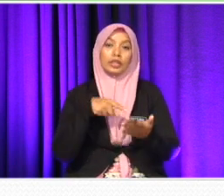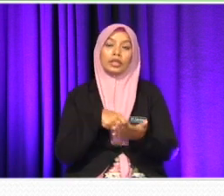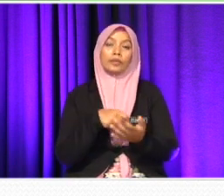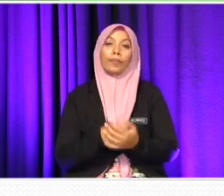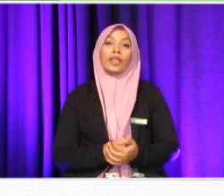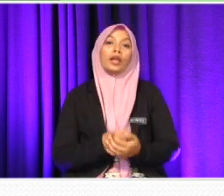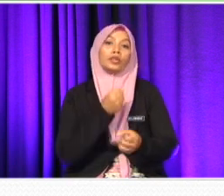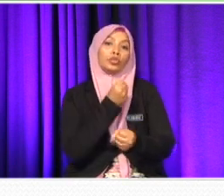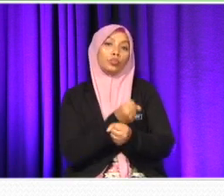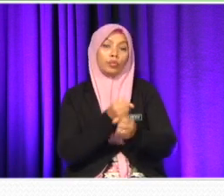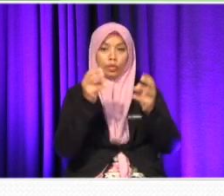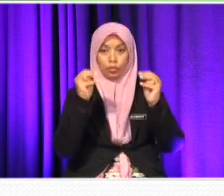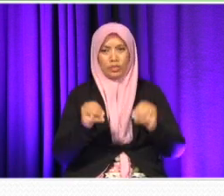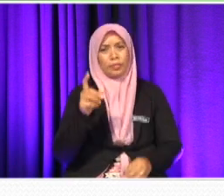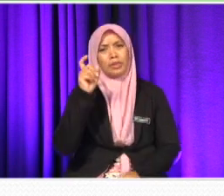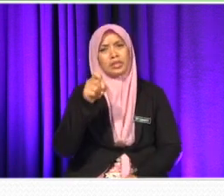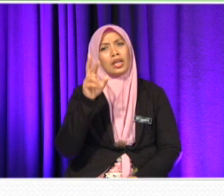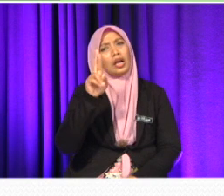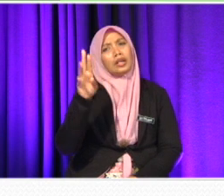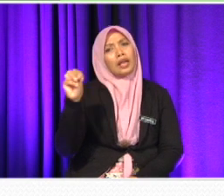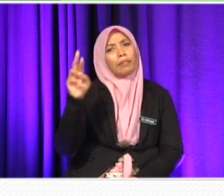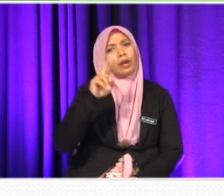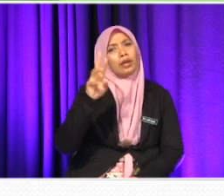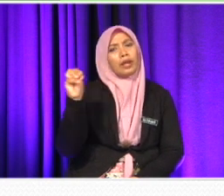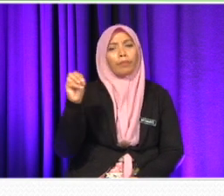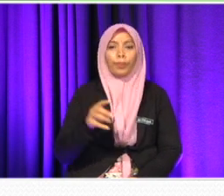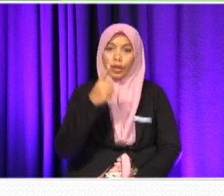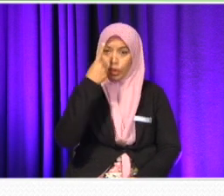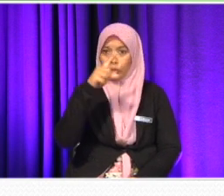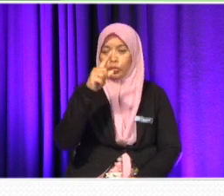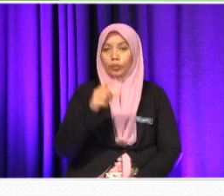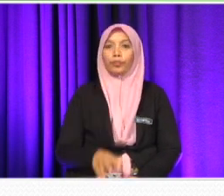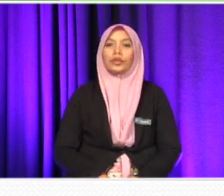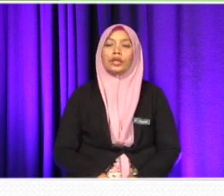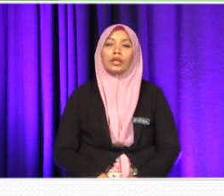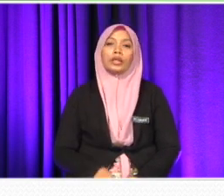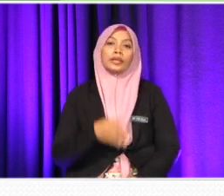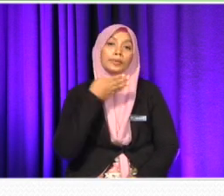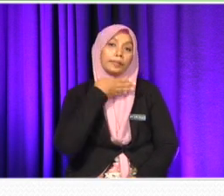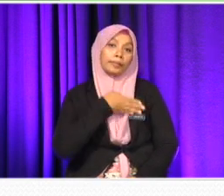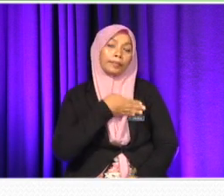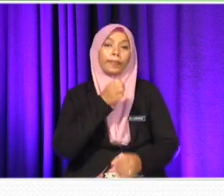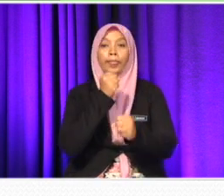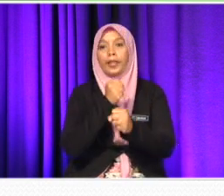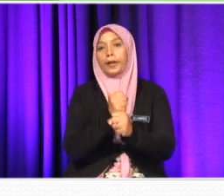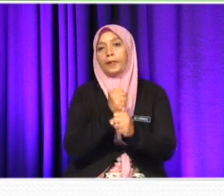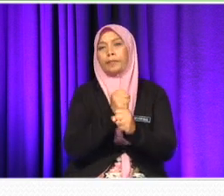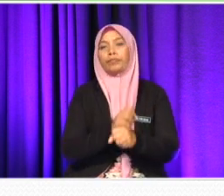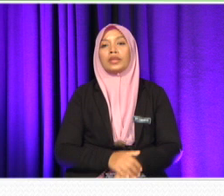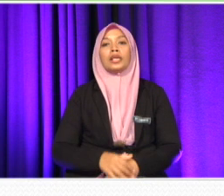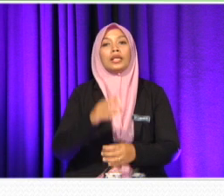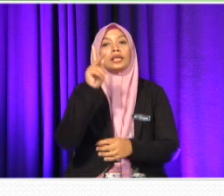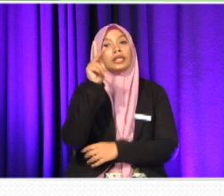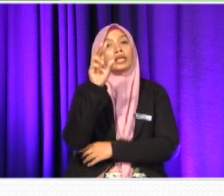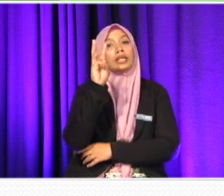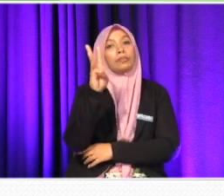tubuh manusia sudah pastilah yang ganti Arema Itu untuk sebagai kebajikan talenta bukan itulah caruman Kyai